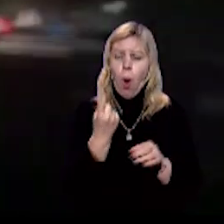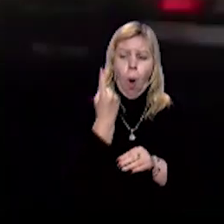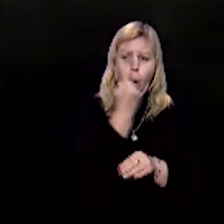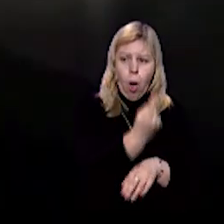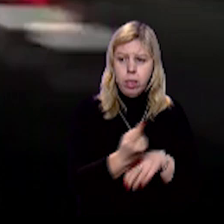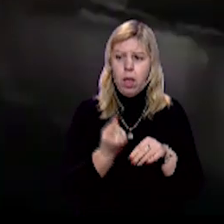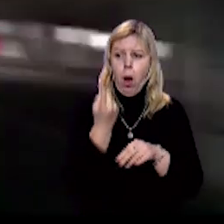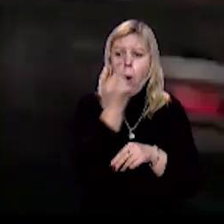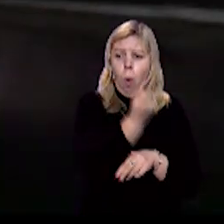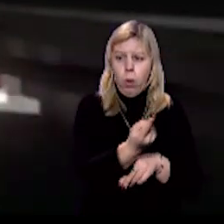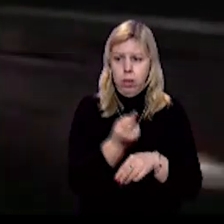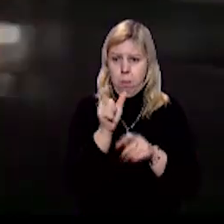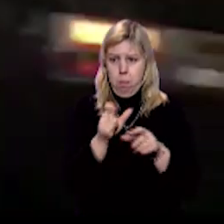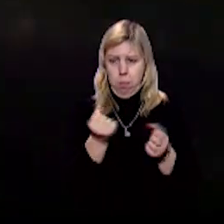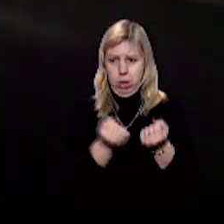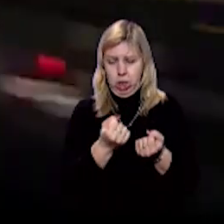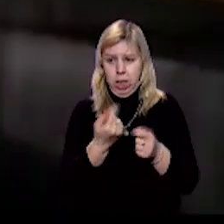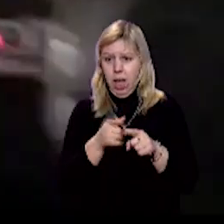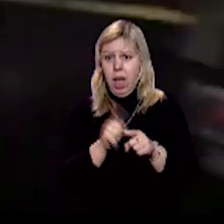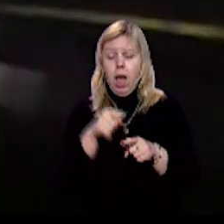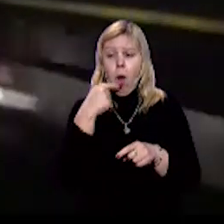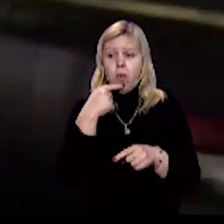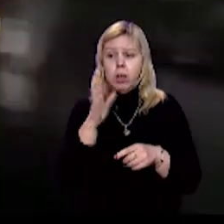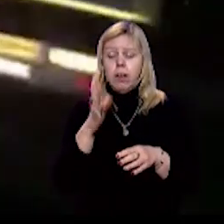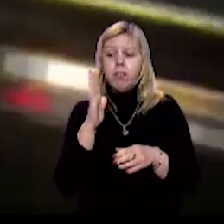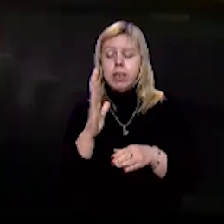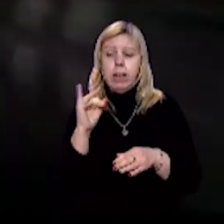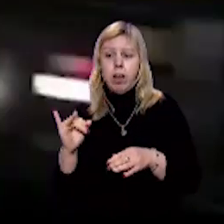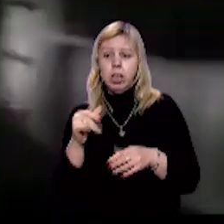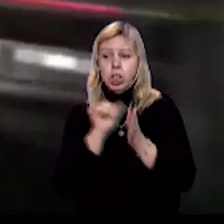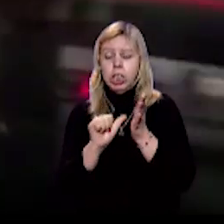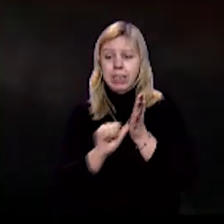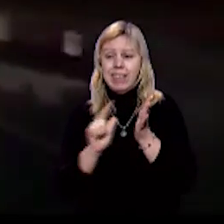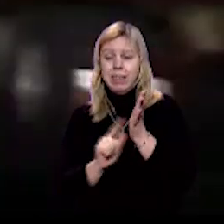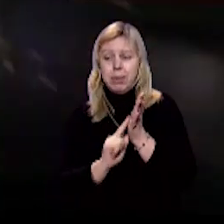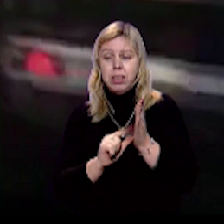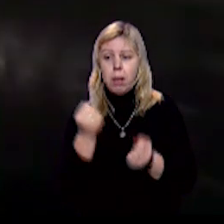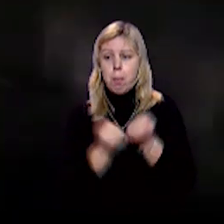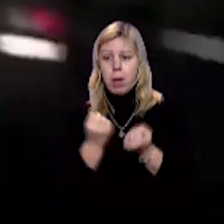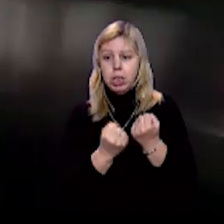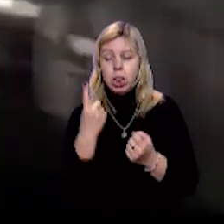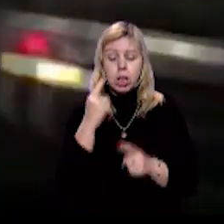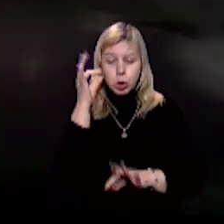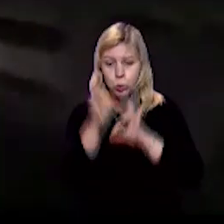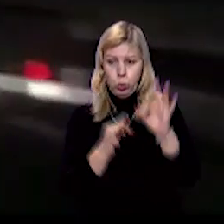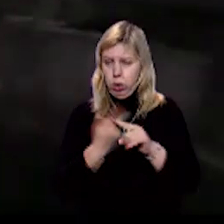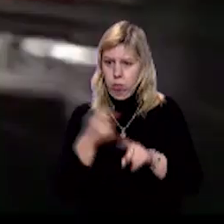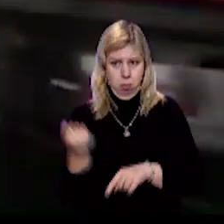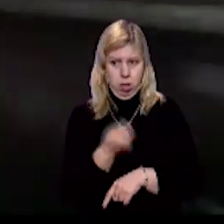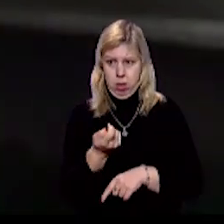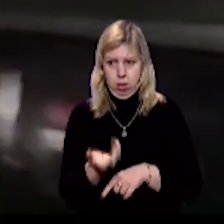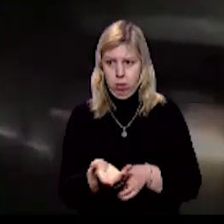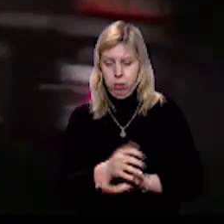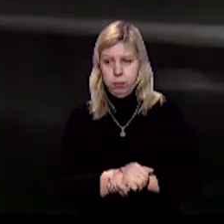одній машині. Це, як сказав Василь Іванович, 60-70 машин на добу. Це дуже мало.